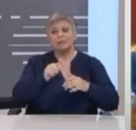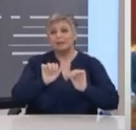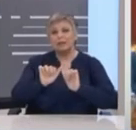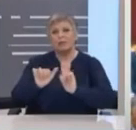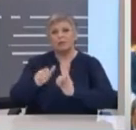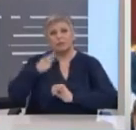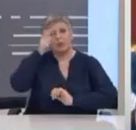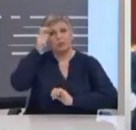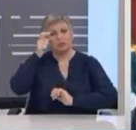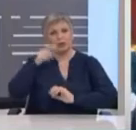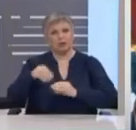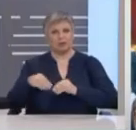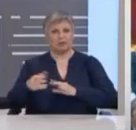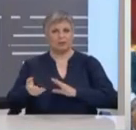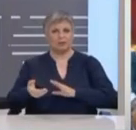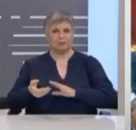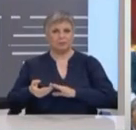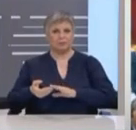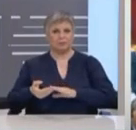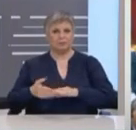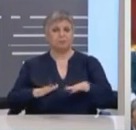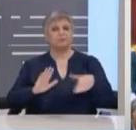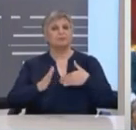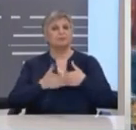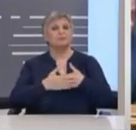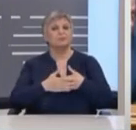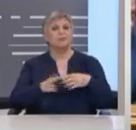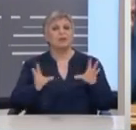κλείνω με το θέμα του φακέλου.